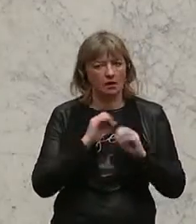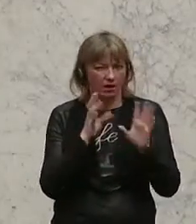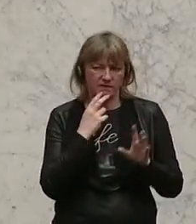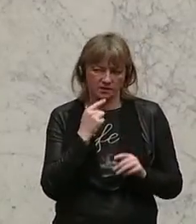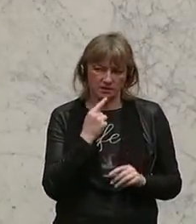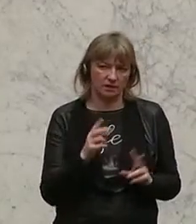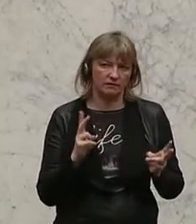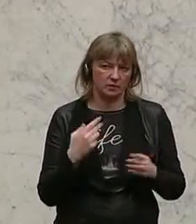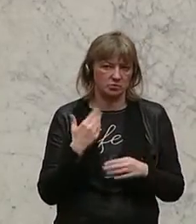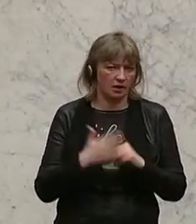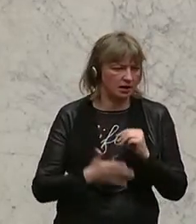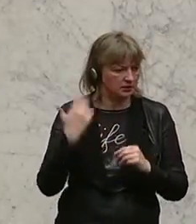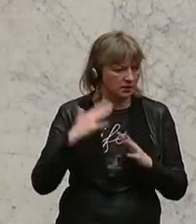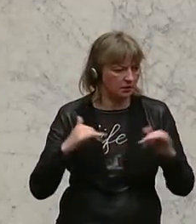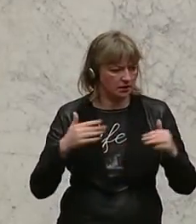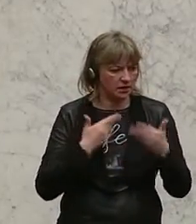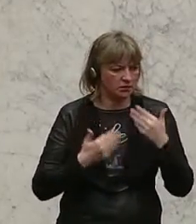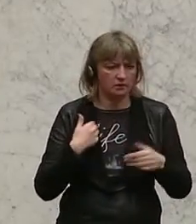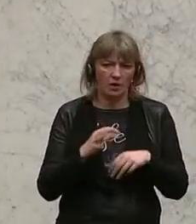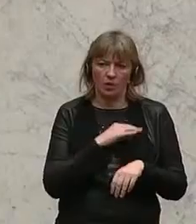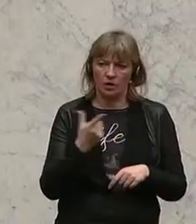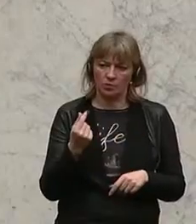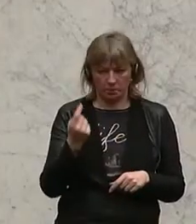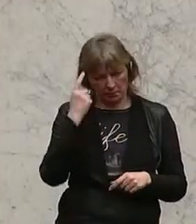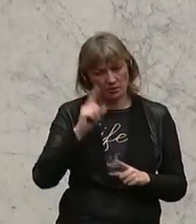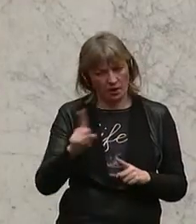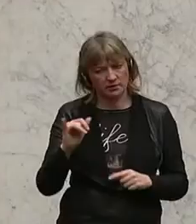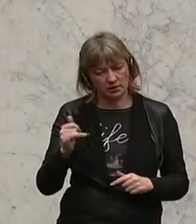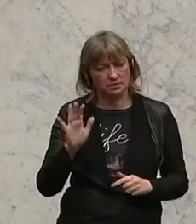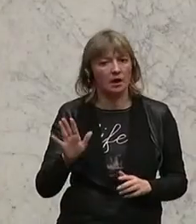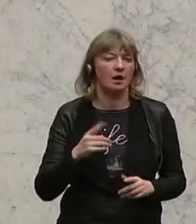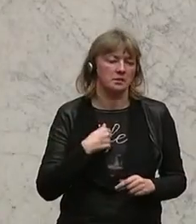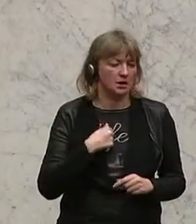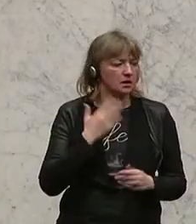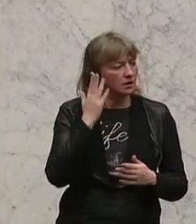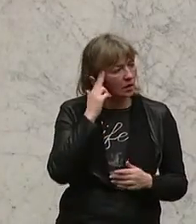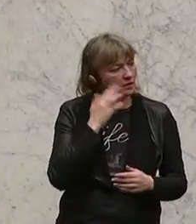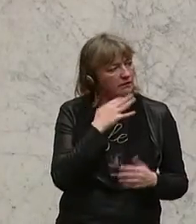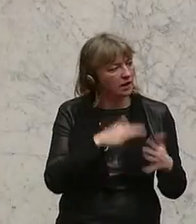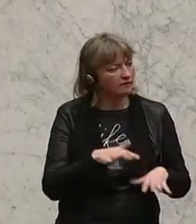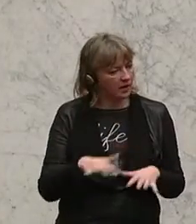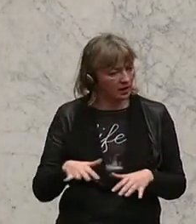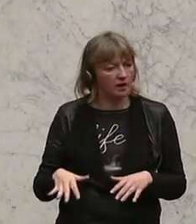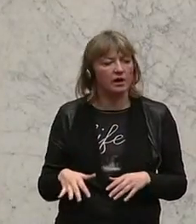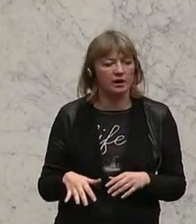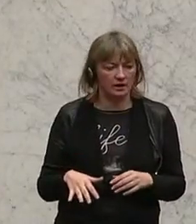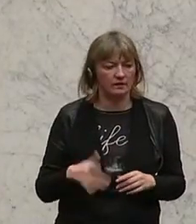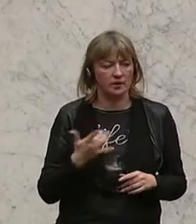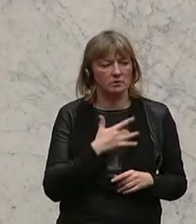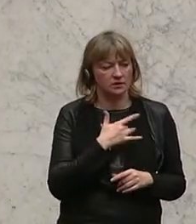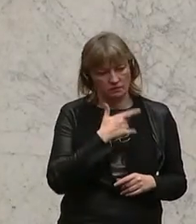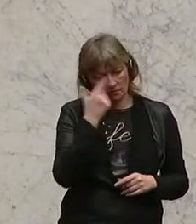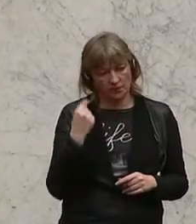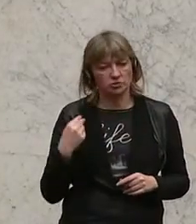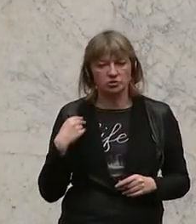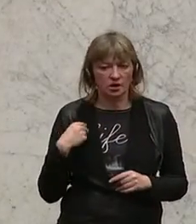ich weiß noch von der letzten Plenarsitzung, der Kollege Doppler sieht das etwas anders, aber ich kenne sehr viele Fälle auch, wo betroffene